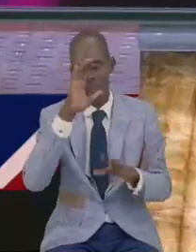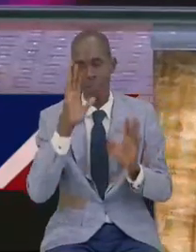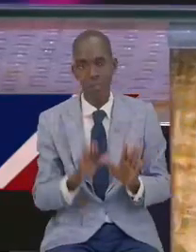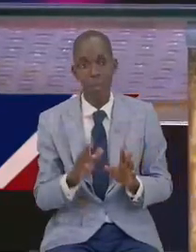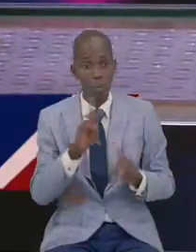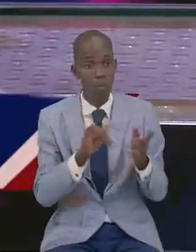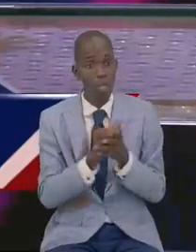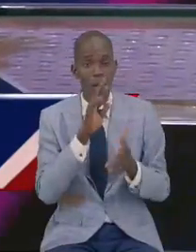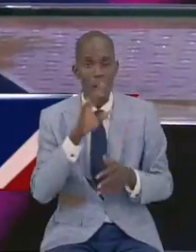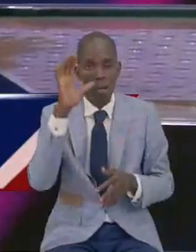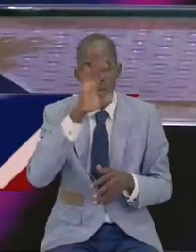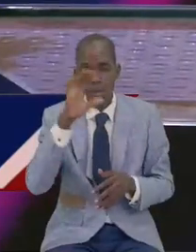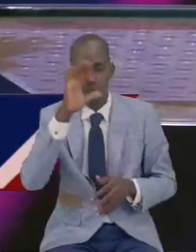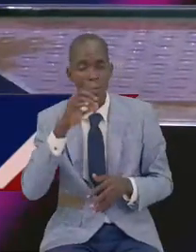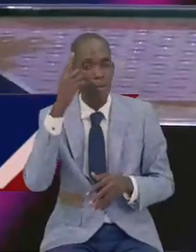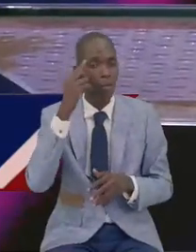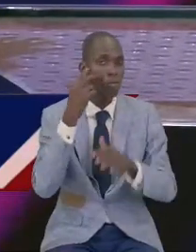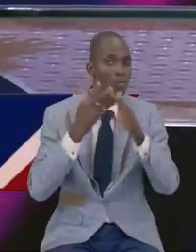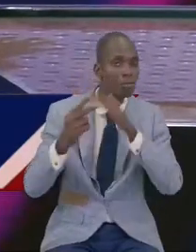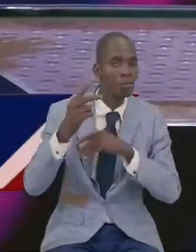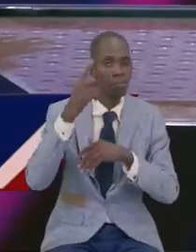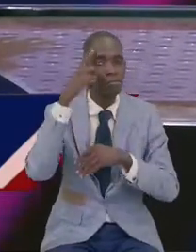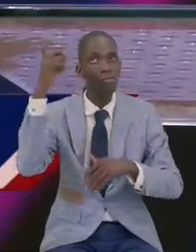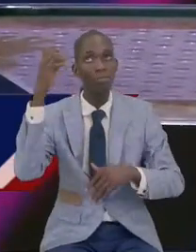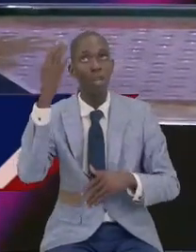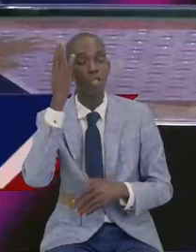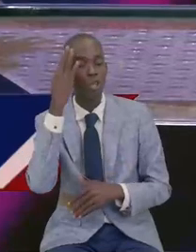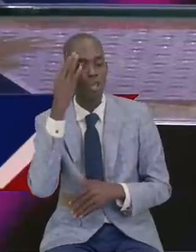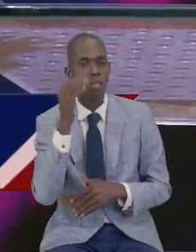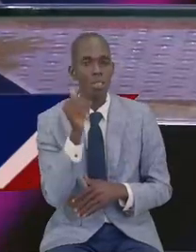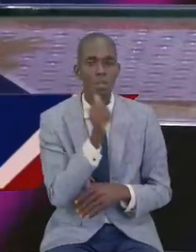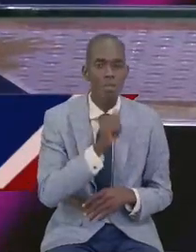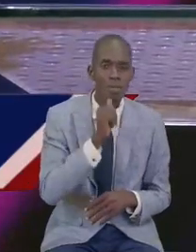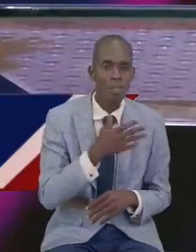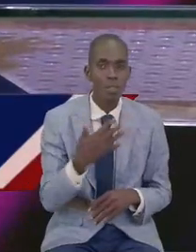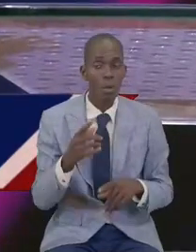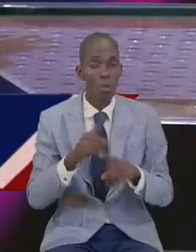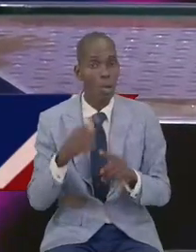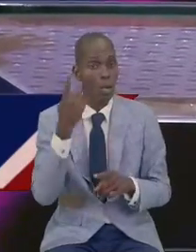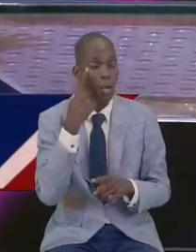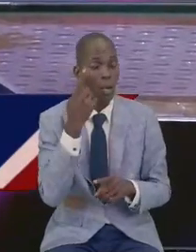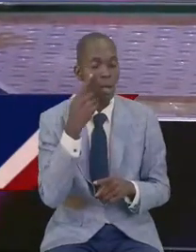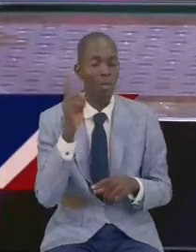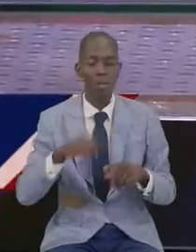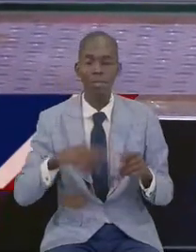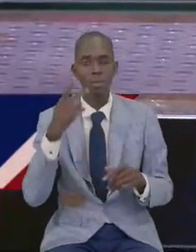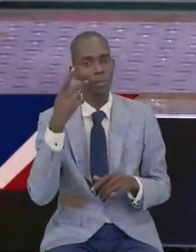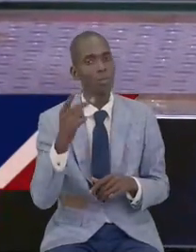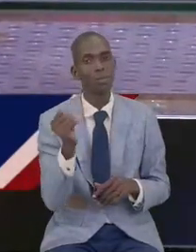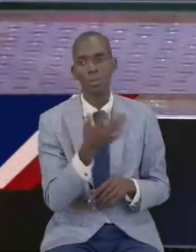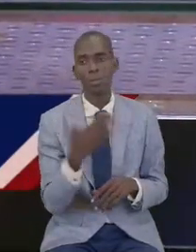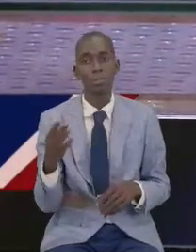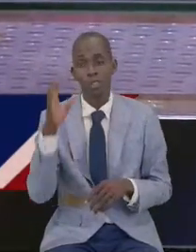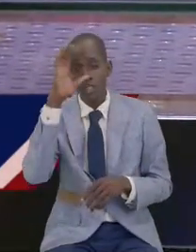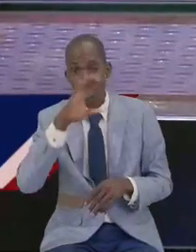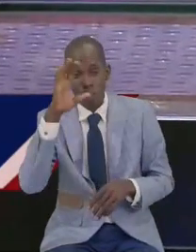des songeurs parmi les chercheurs aveugles, ceux qui cherchent les songes et des choses secrètes